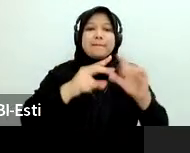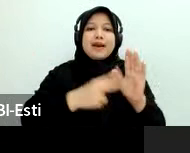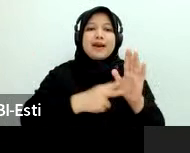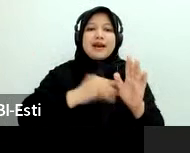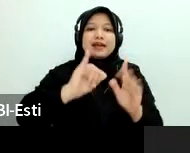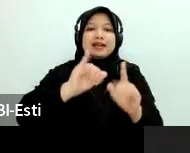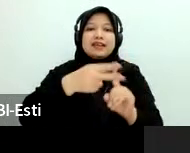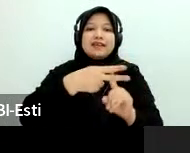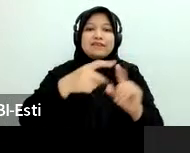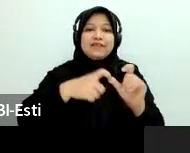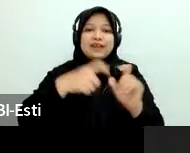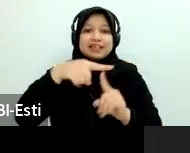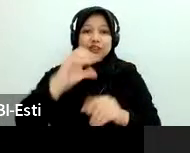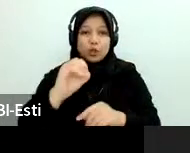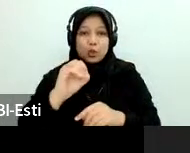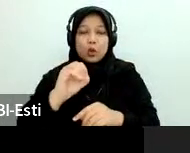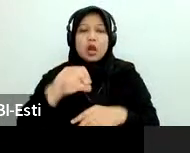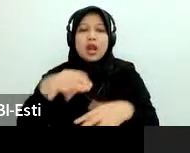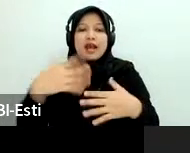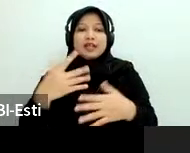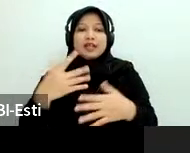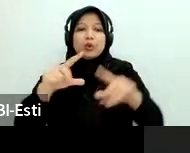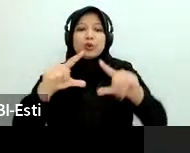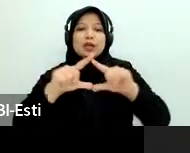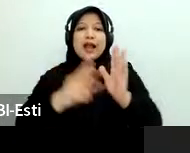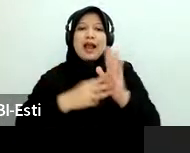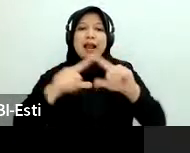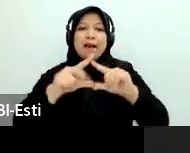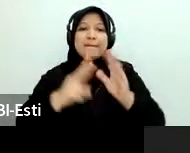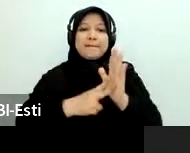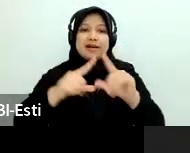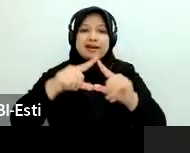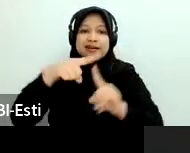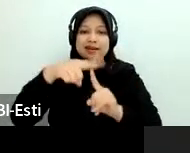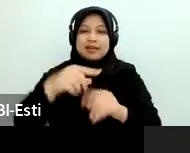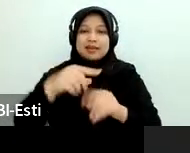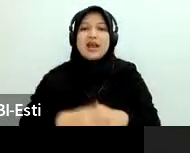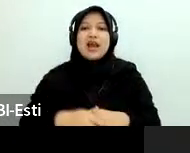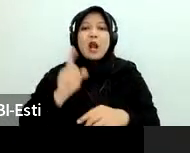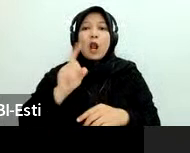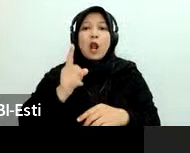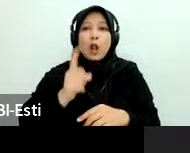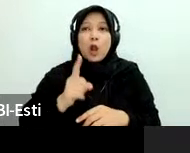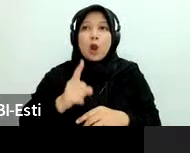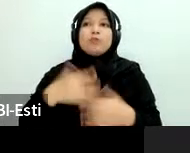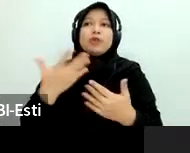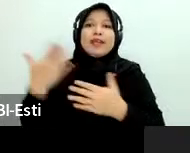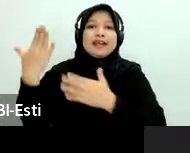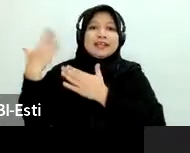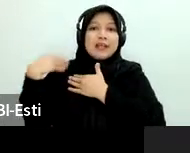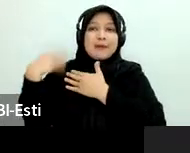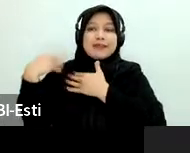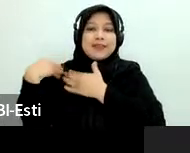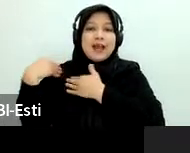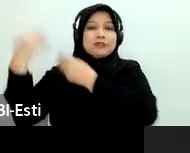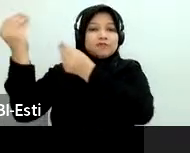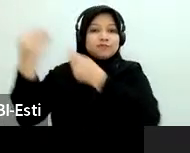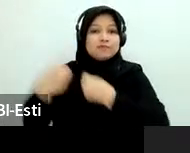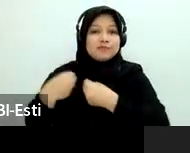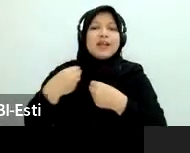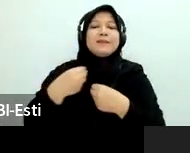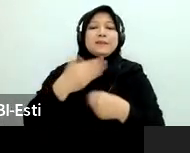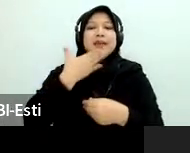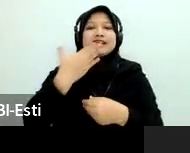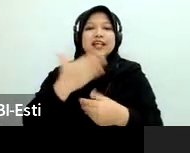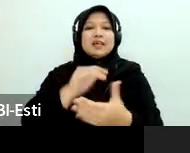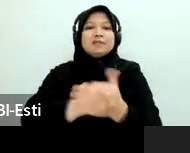awal Nah mungkin sekarang maknanya lebih universal ya Misalnya kalau ada yang mendapat jabatan gitu kita memberi selamat semoga amanah ya